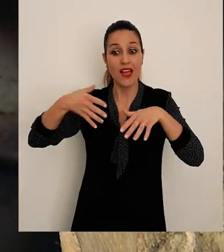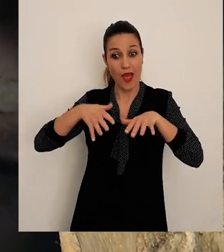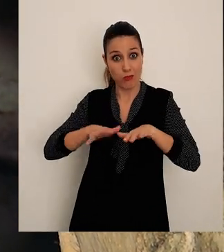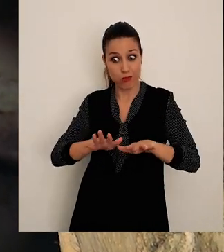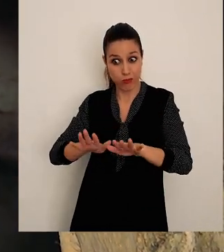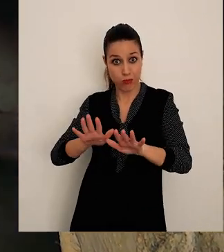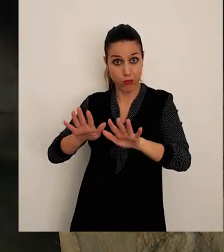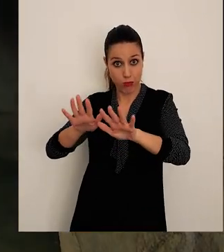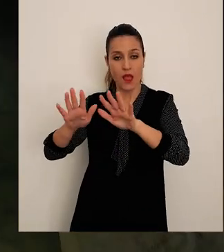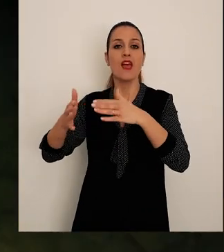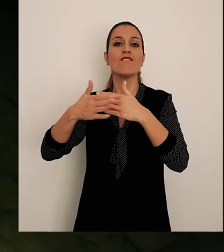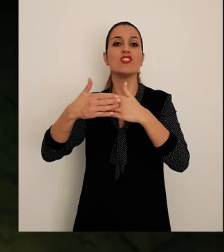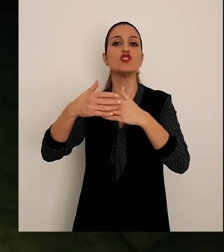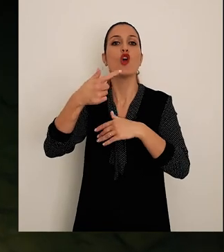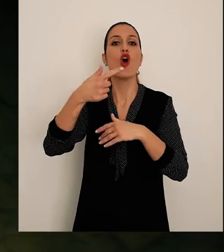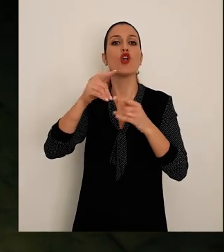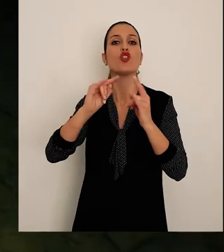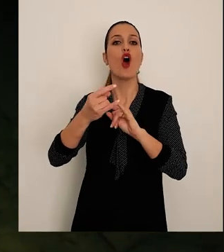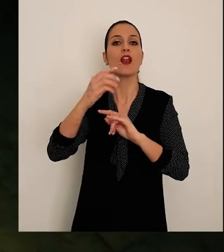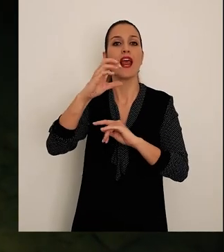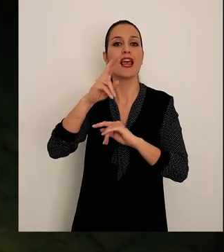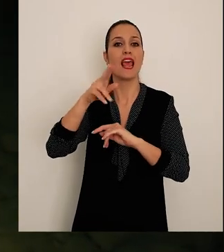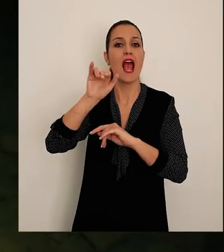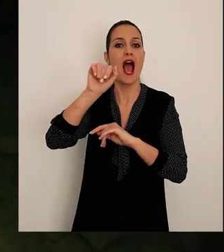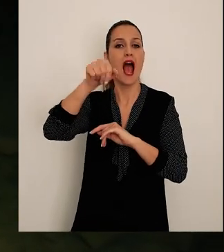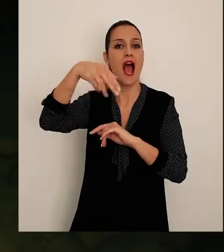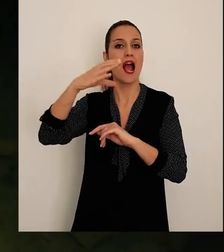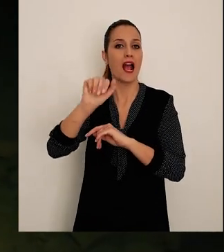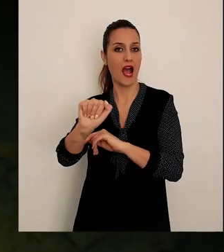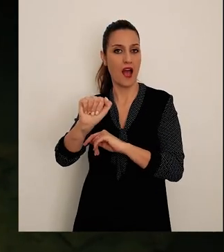che emerge in superficie sul litorale leccese verso Torre Chianca.